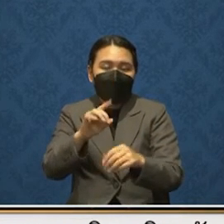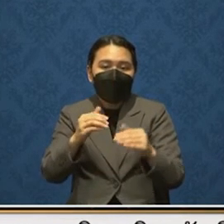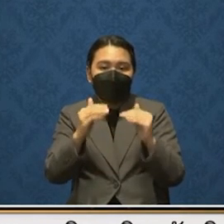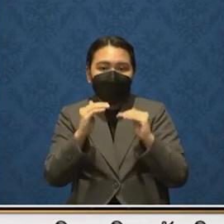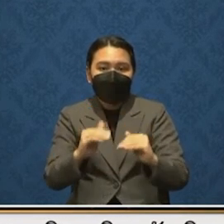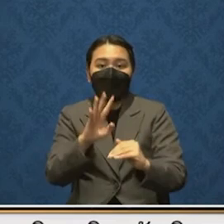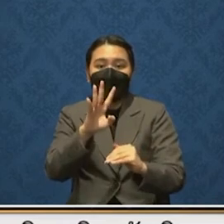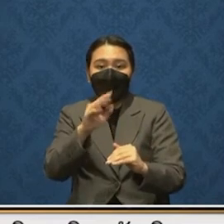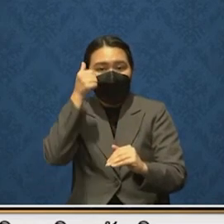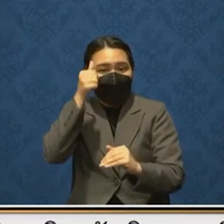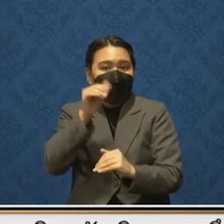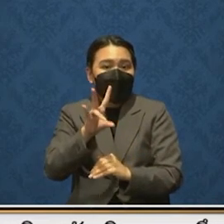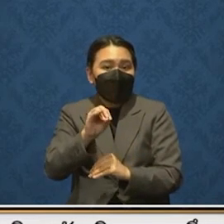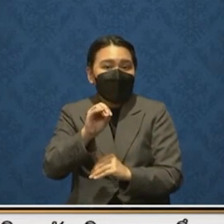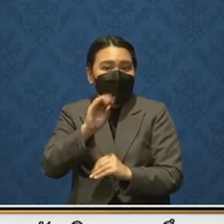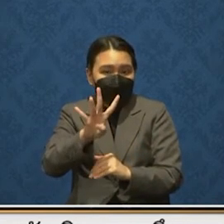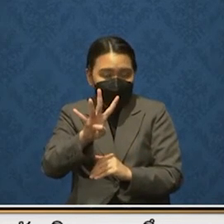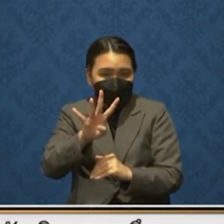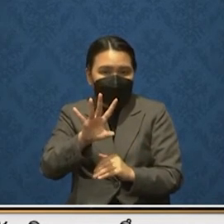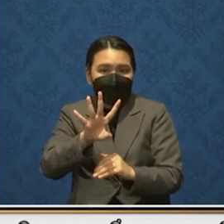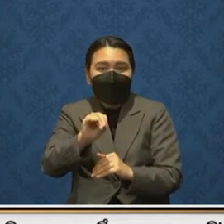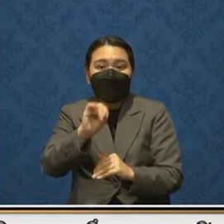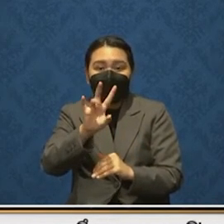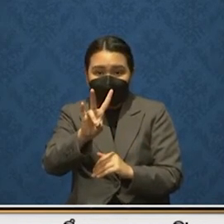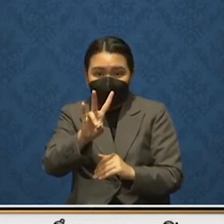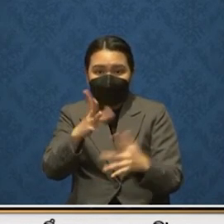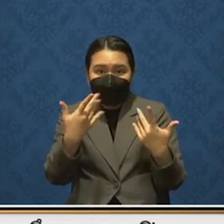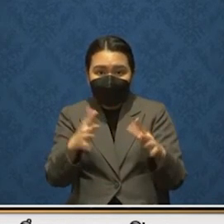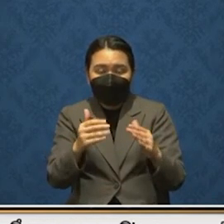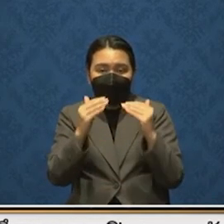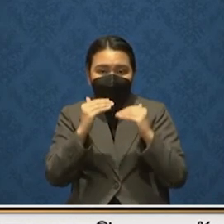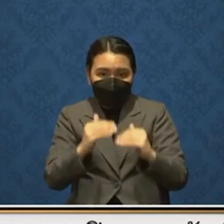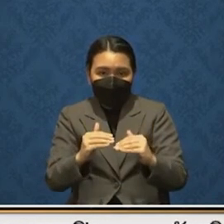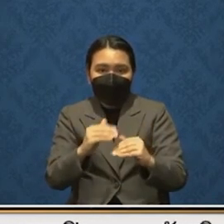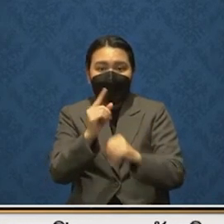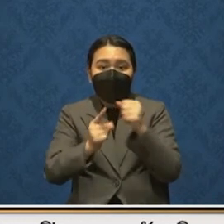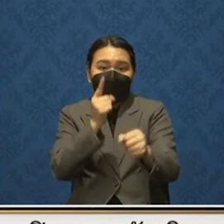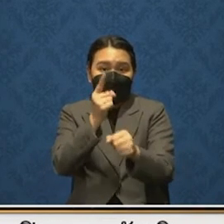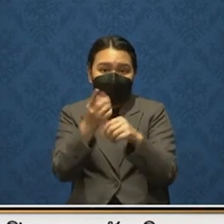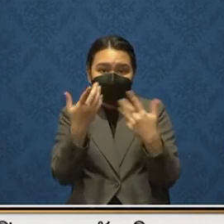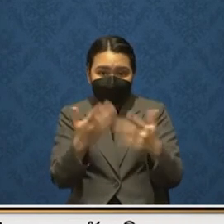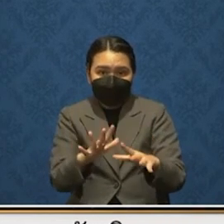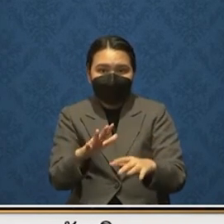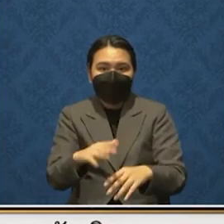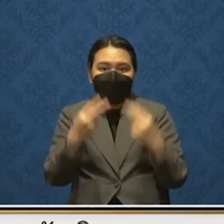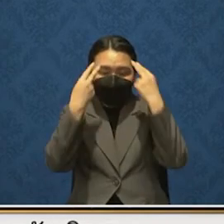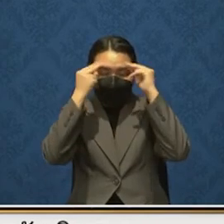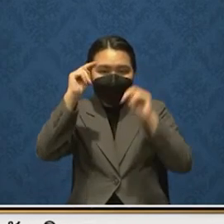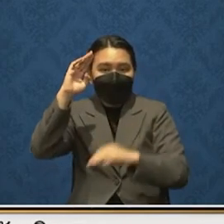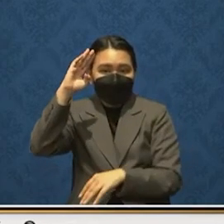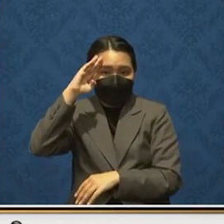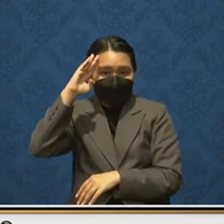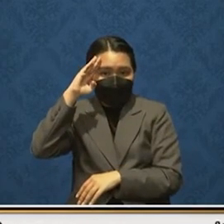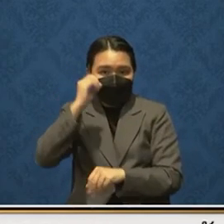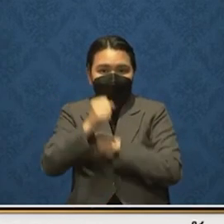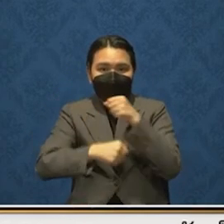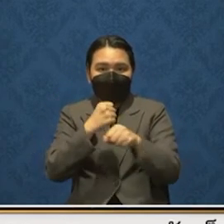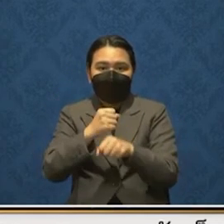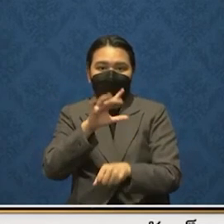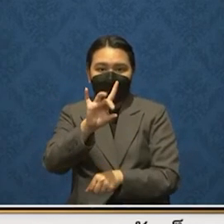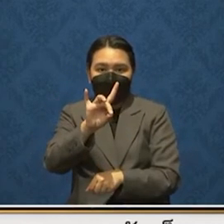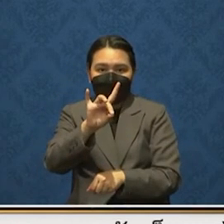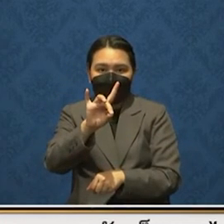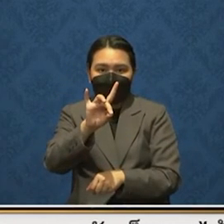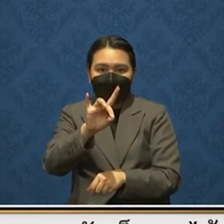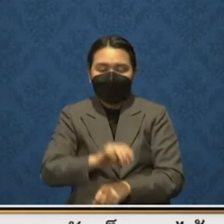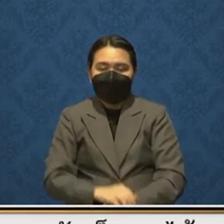47 วันผลเอกสุริยุตร 1 ปีแล้วก็คุประยุตรนี้ 8 ปีนะครับ